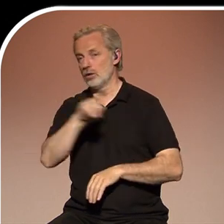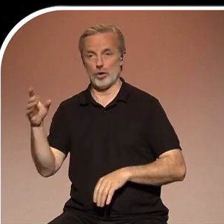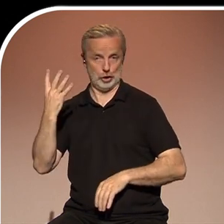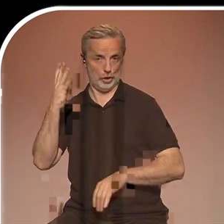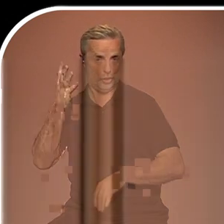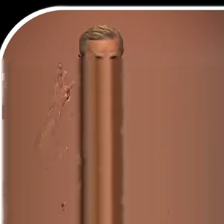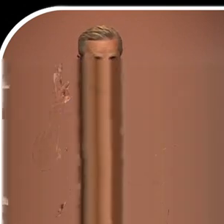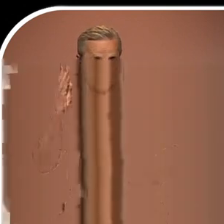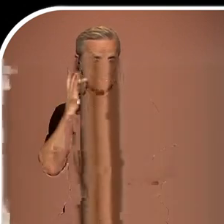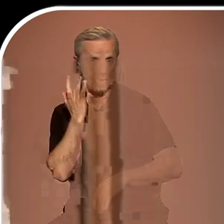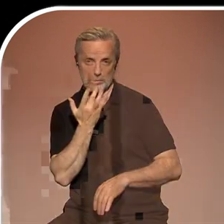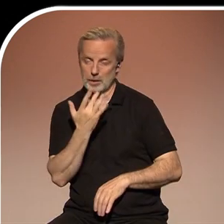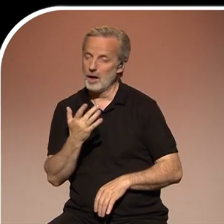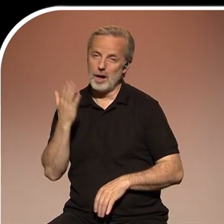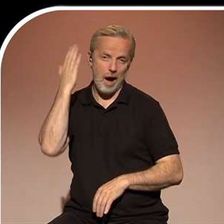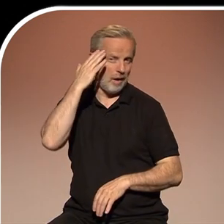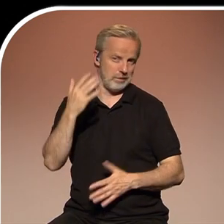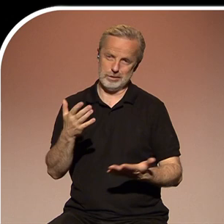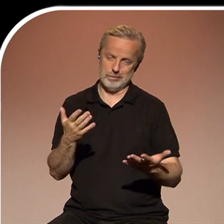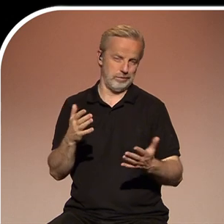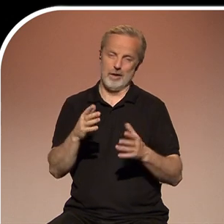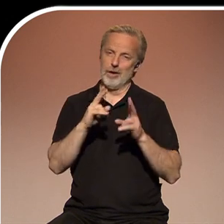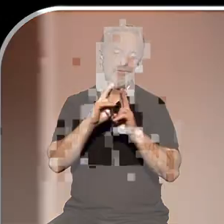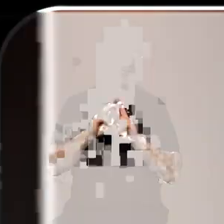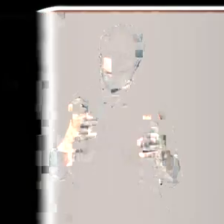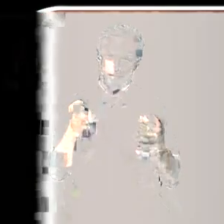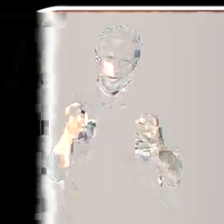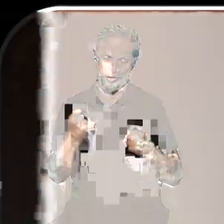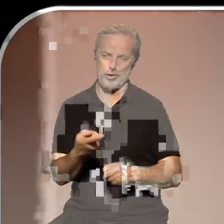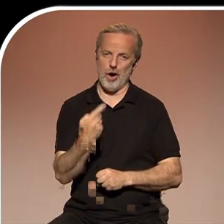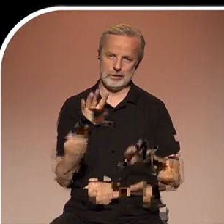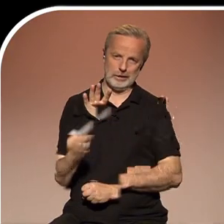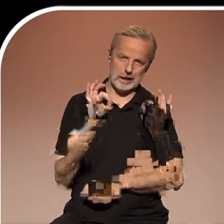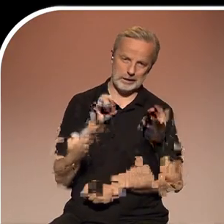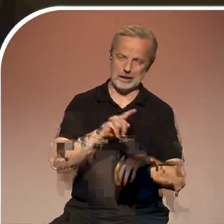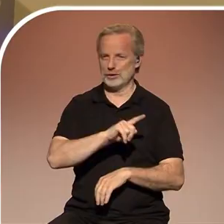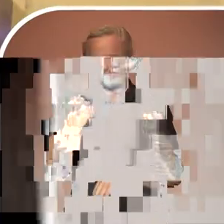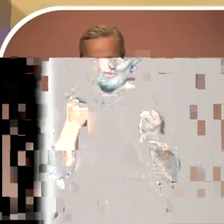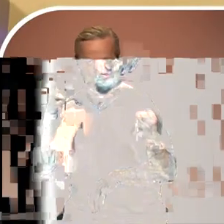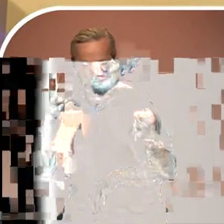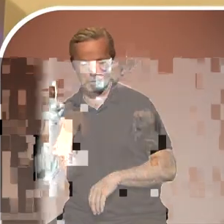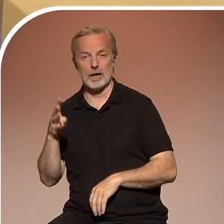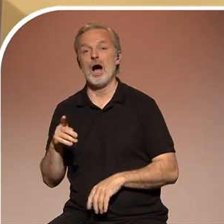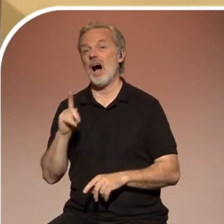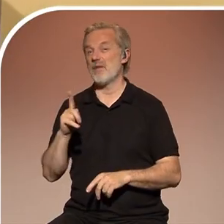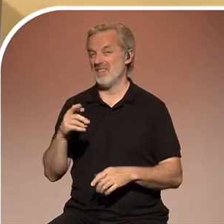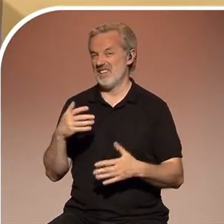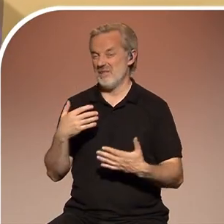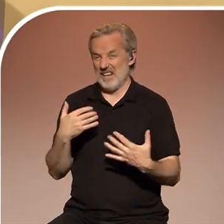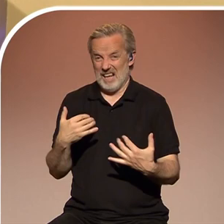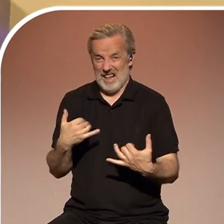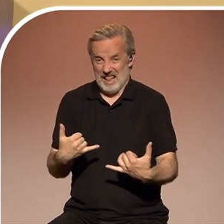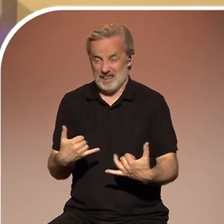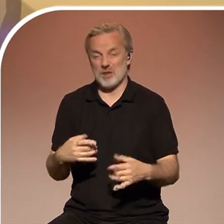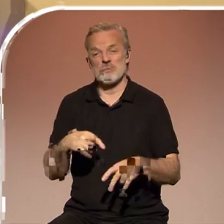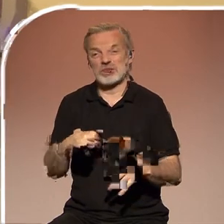vydrží úplně v klidu i s malými, i s velkými dětmi. My jsme letos poprvé udělali ty slavnosti trošičku více do